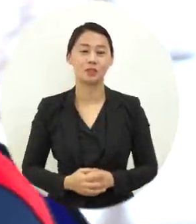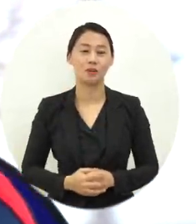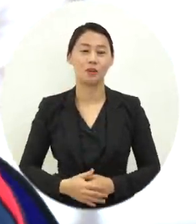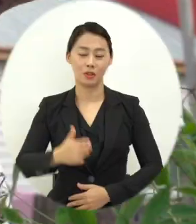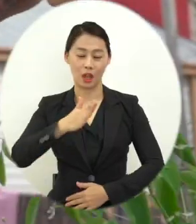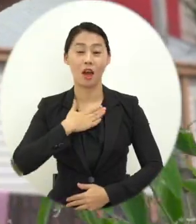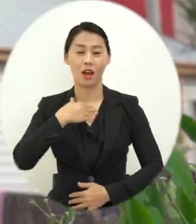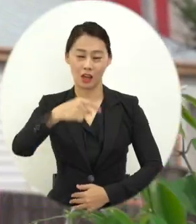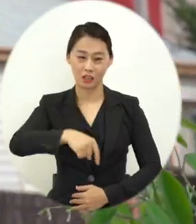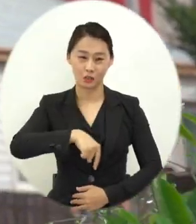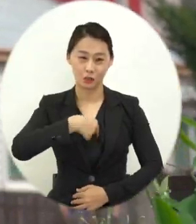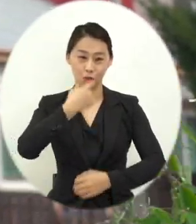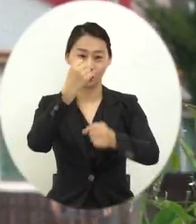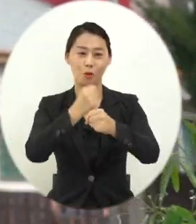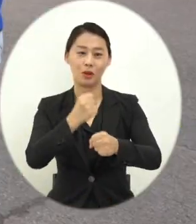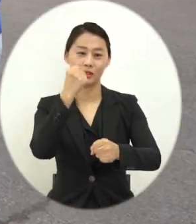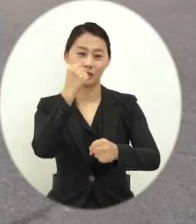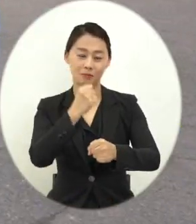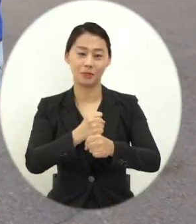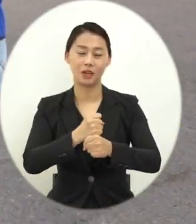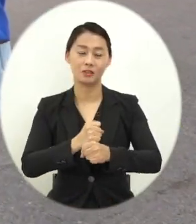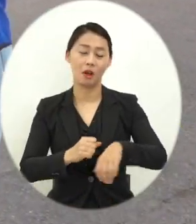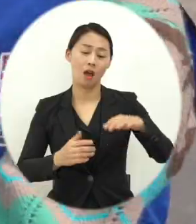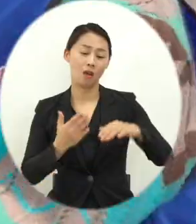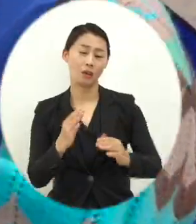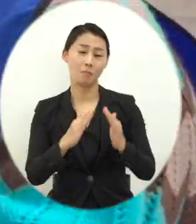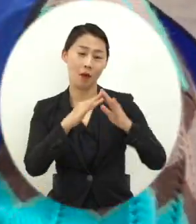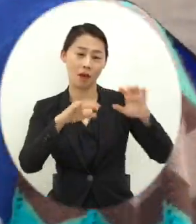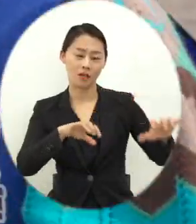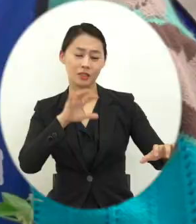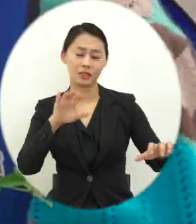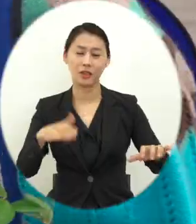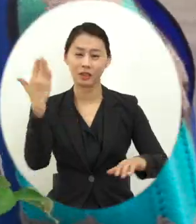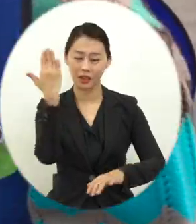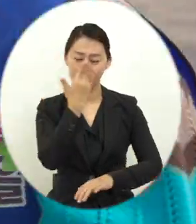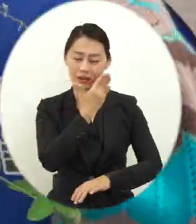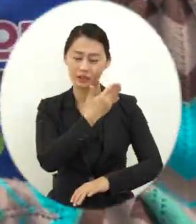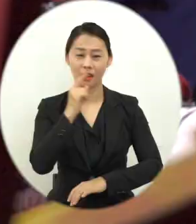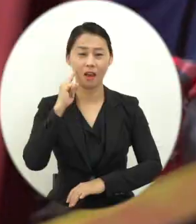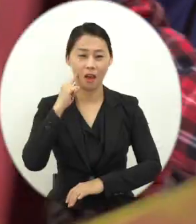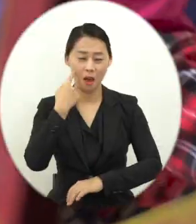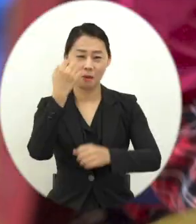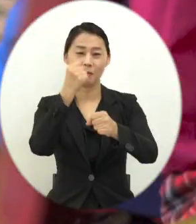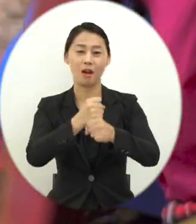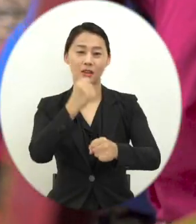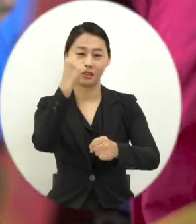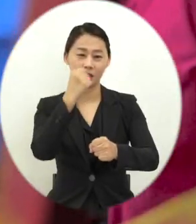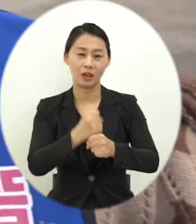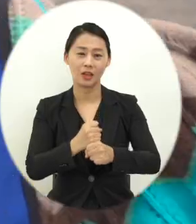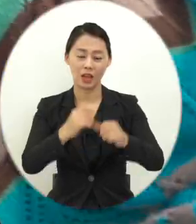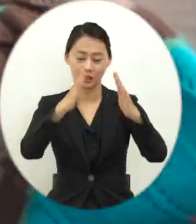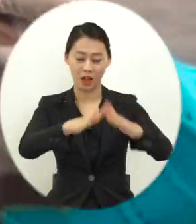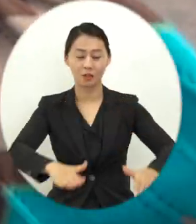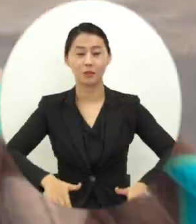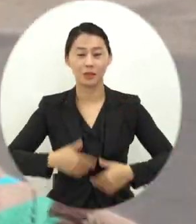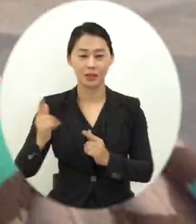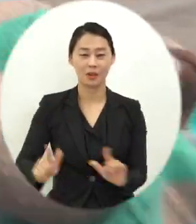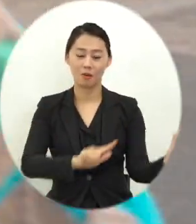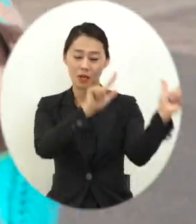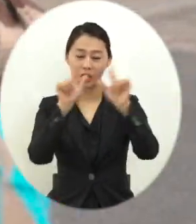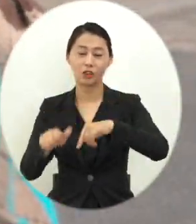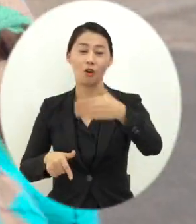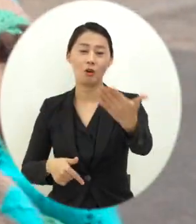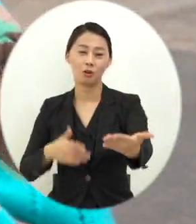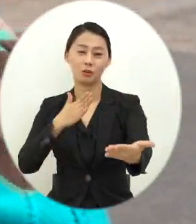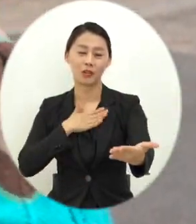가꾸러 가요. 우리 스스로 하는 마을 단장을 해요. 남도에